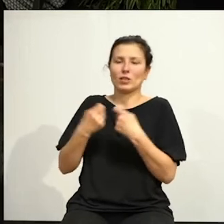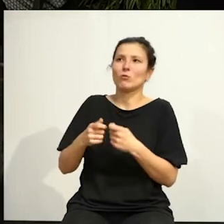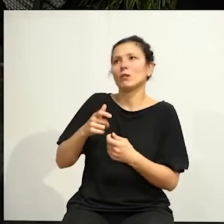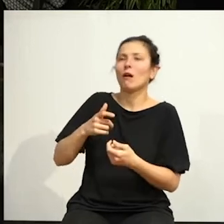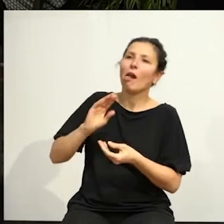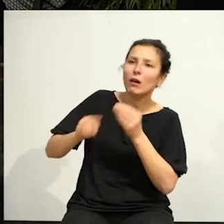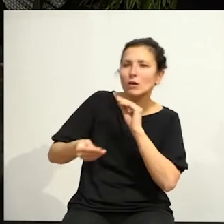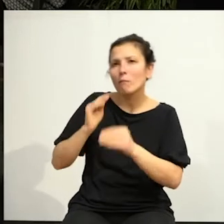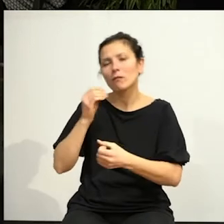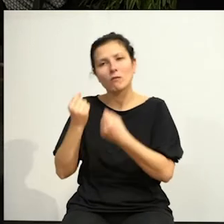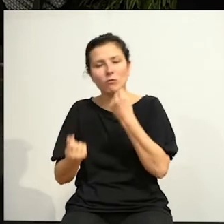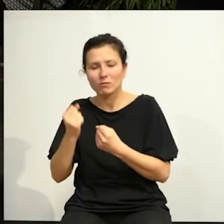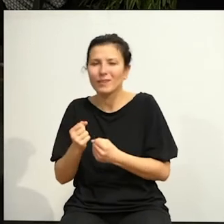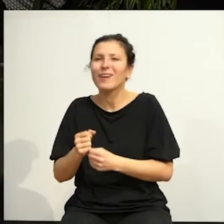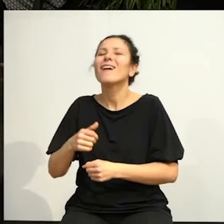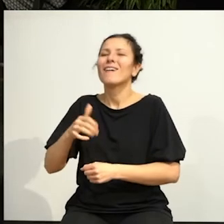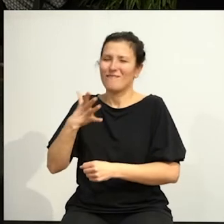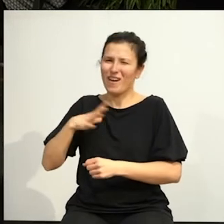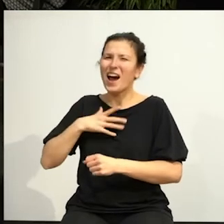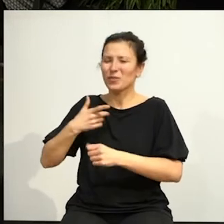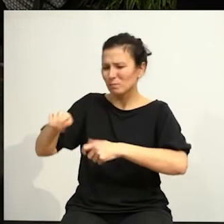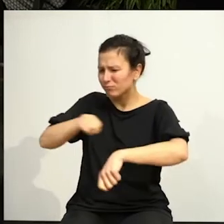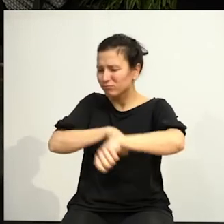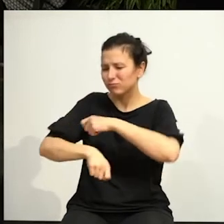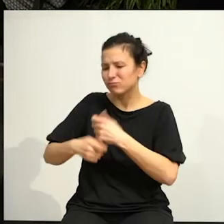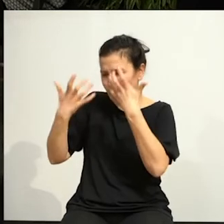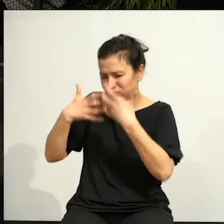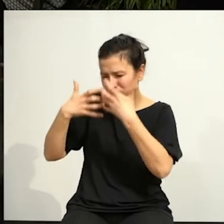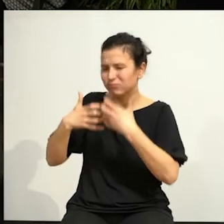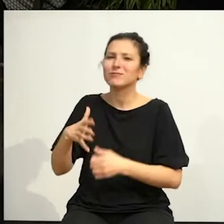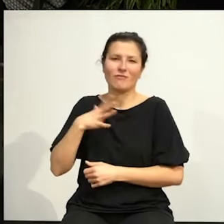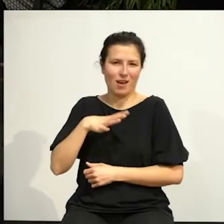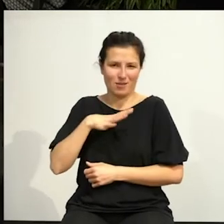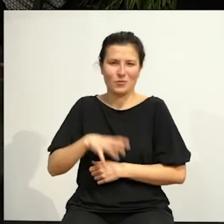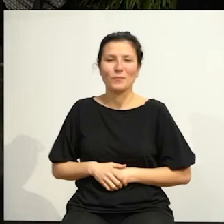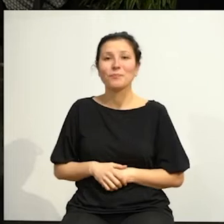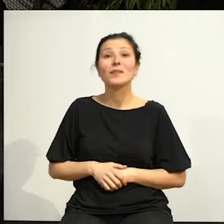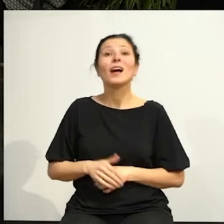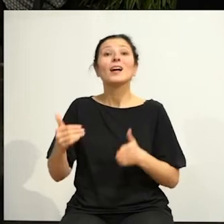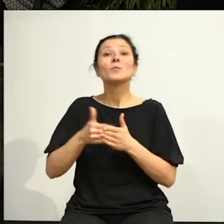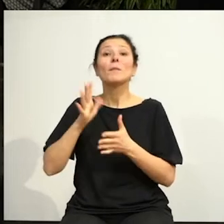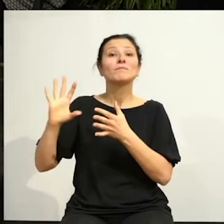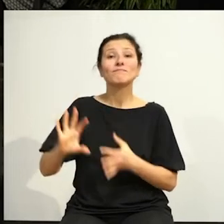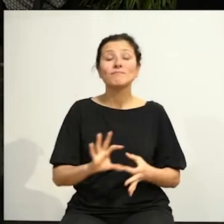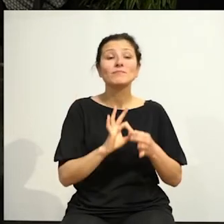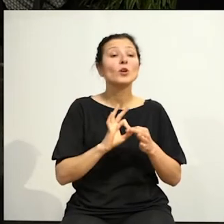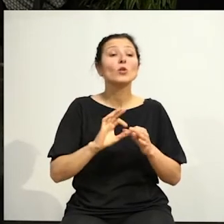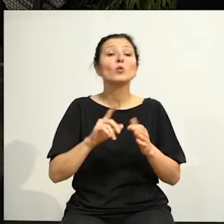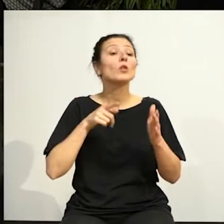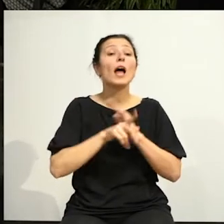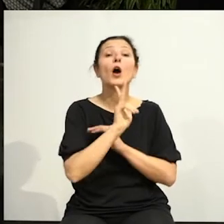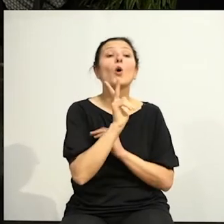zawiły i tak dalej. Trud się opłaca, to wiemy. Natomiast myślę, że pewnie trzeba będzie wrócić do tego, do jakiego odbiorcy mówimy